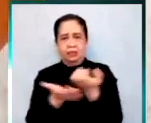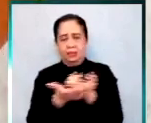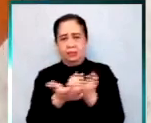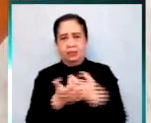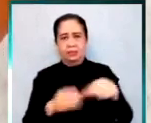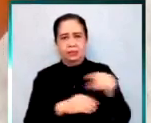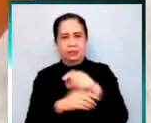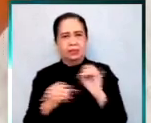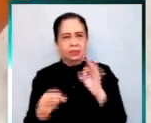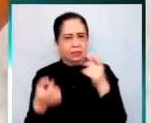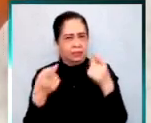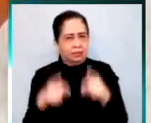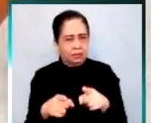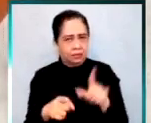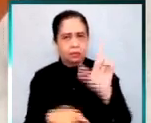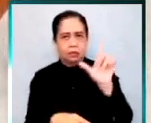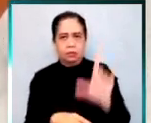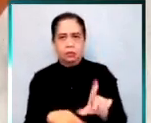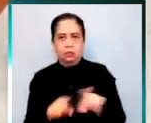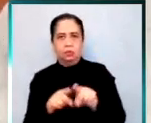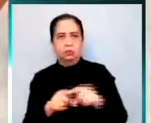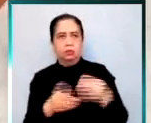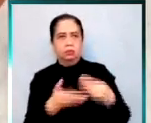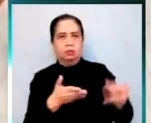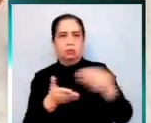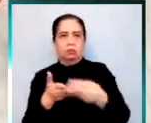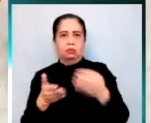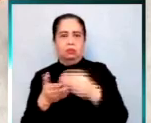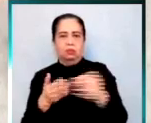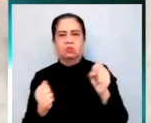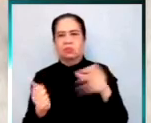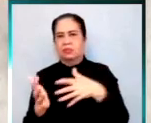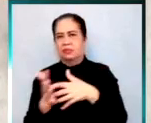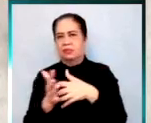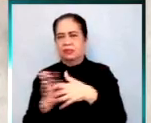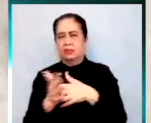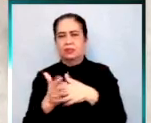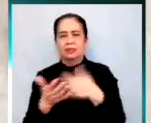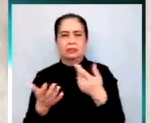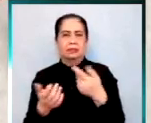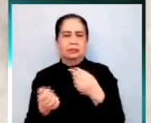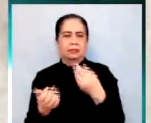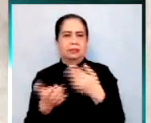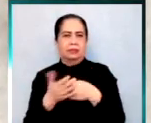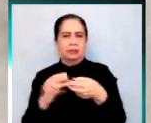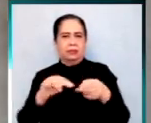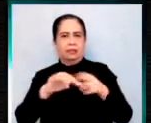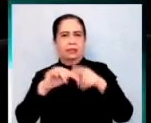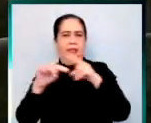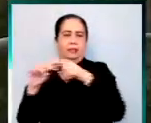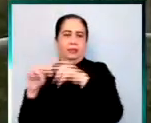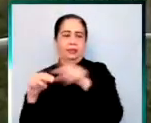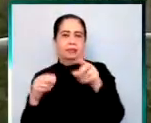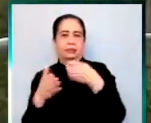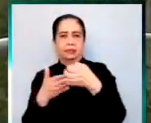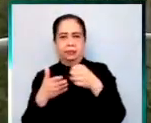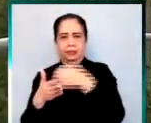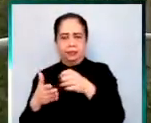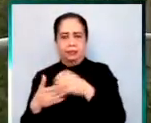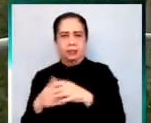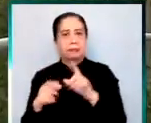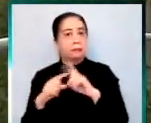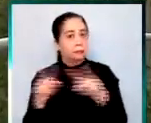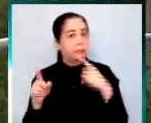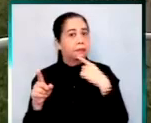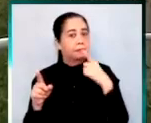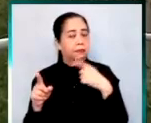ganito, bababa rin ang paggastos kaya humihina ang pressure na nagpapataas ng presyo ng bilihin. Pero ayon kay